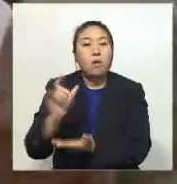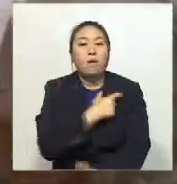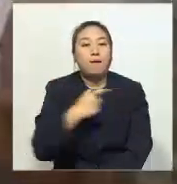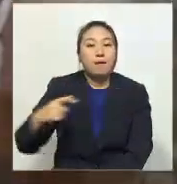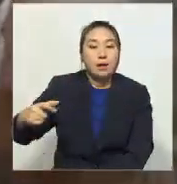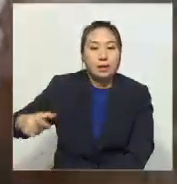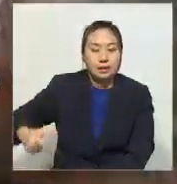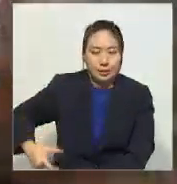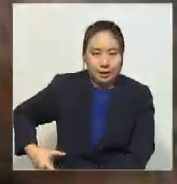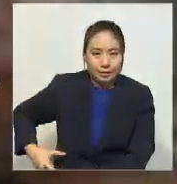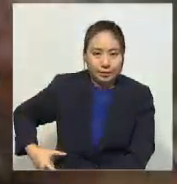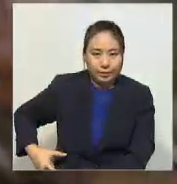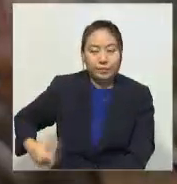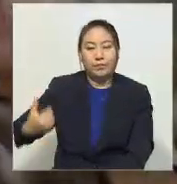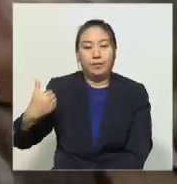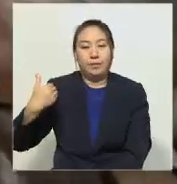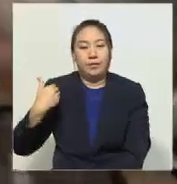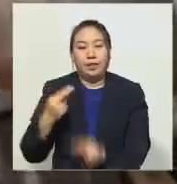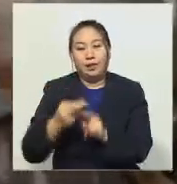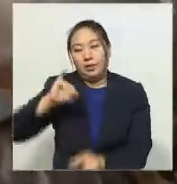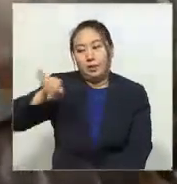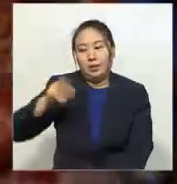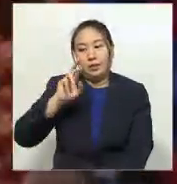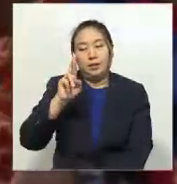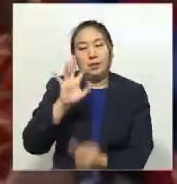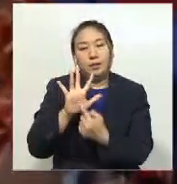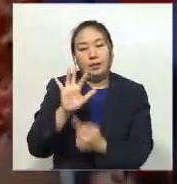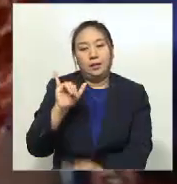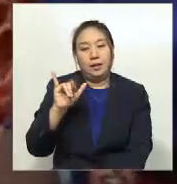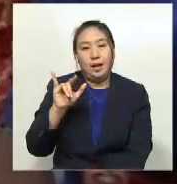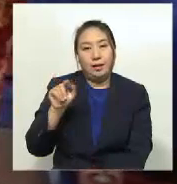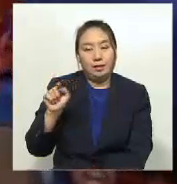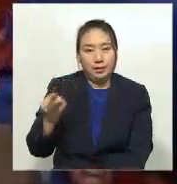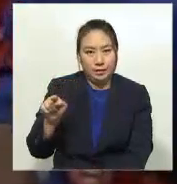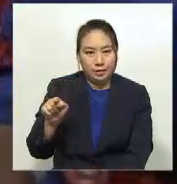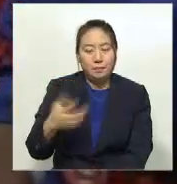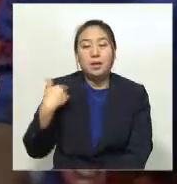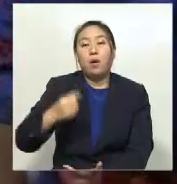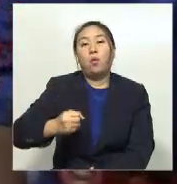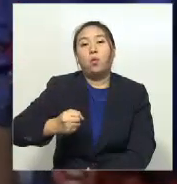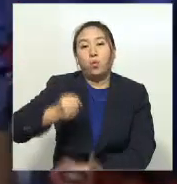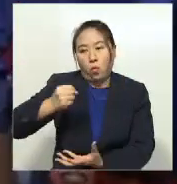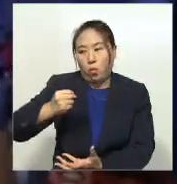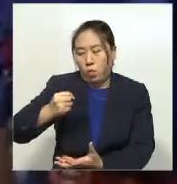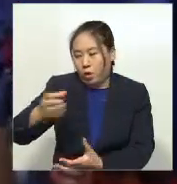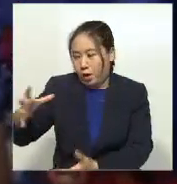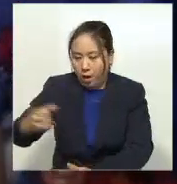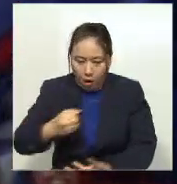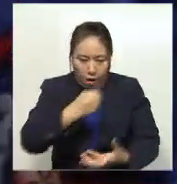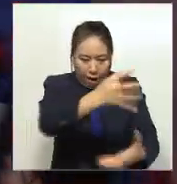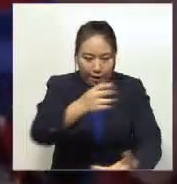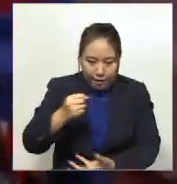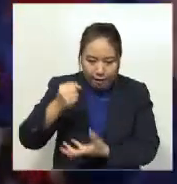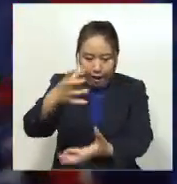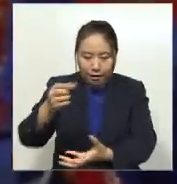ในพระบรมราชูปถัมภ์โดยนายจรัญธาดากนสูตรองคมนตรีค่ะเชิญถุงพระราชทานมอบแก่ผู้ประสบภัยอุทก